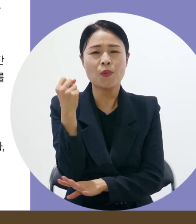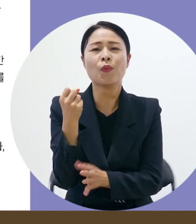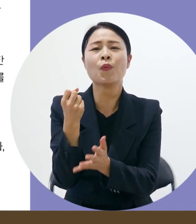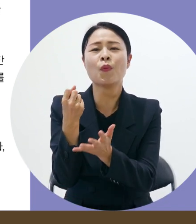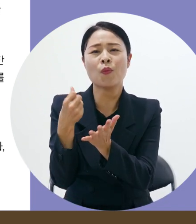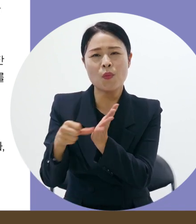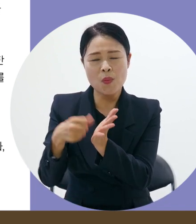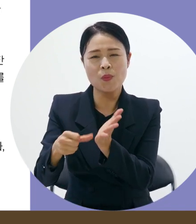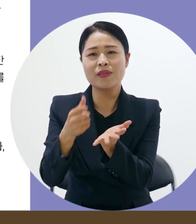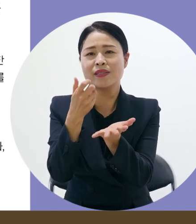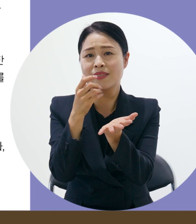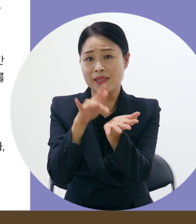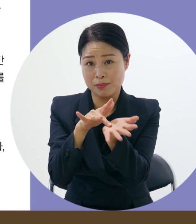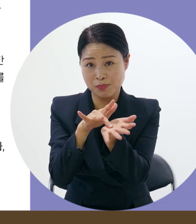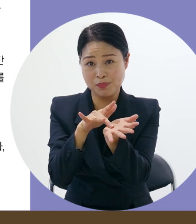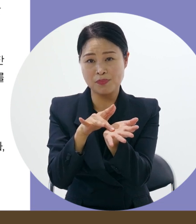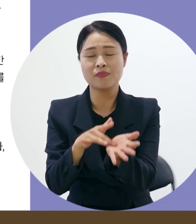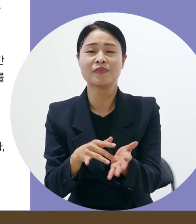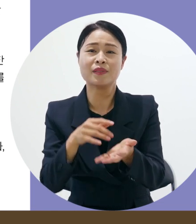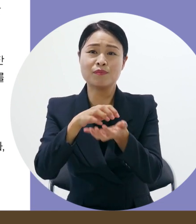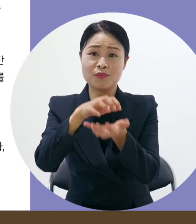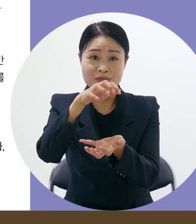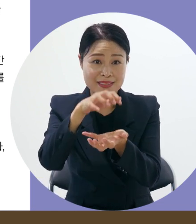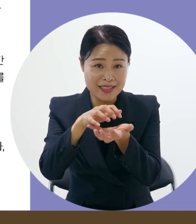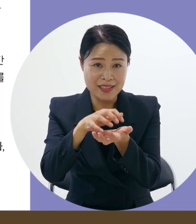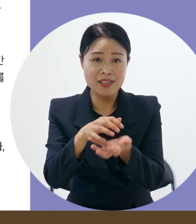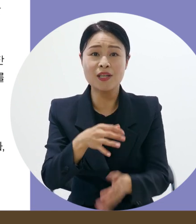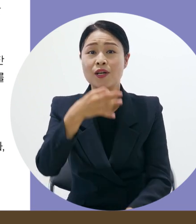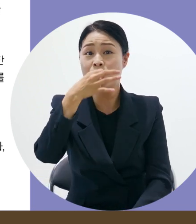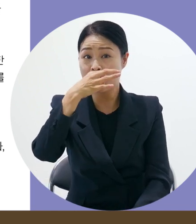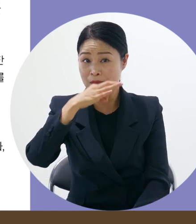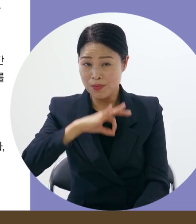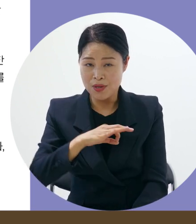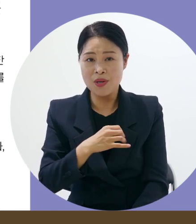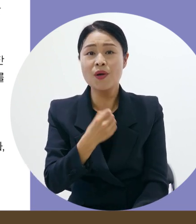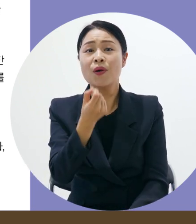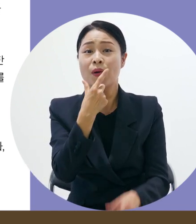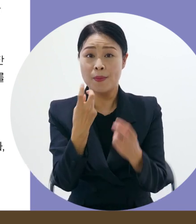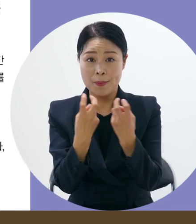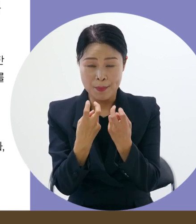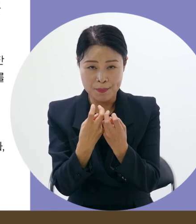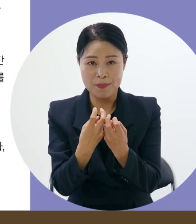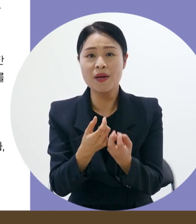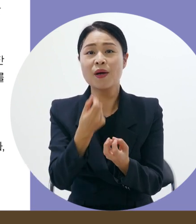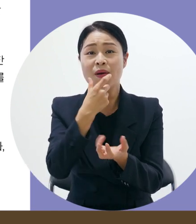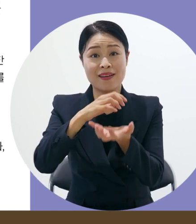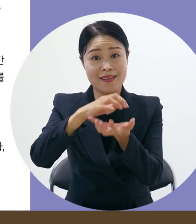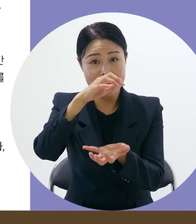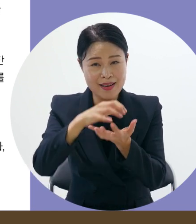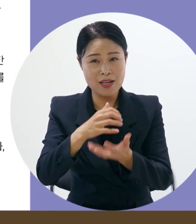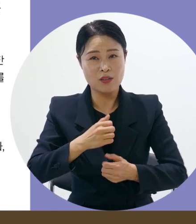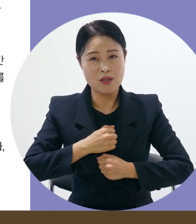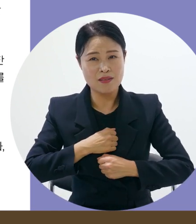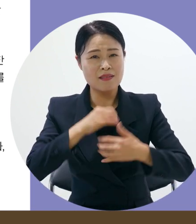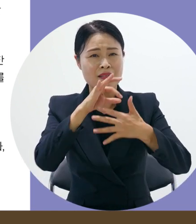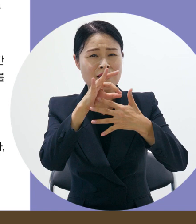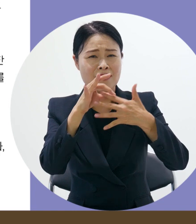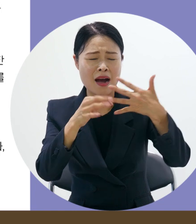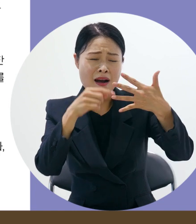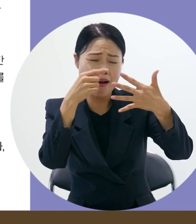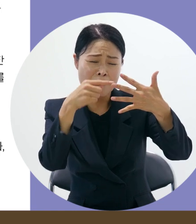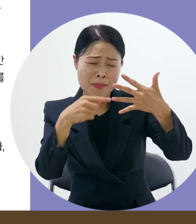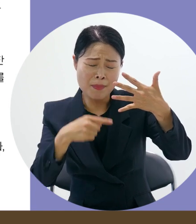분량, 효능 효과, 용법 용량, 사용상의 주의사항 등에 대해 확인할 수 있습니다.